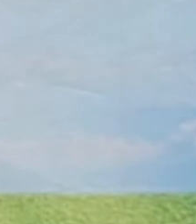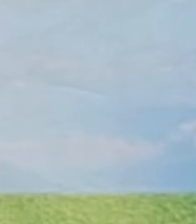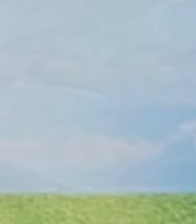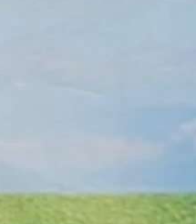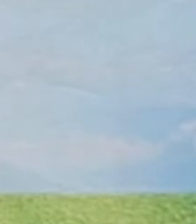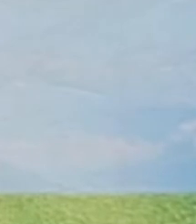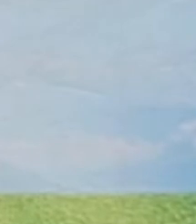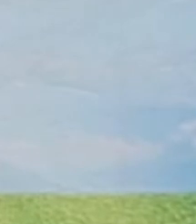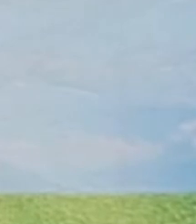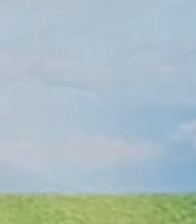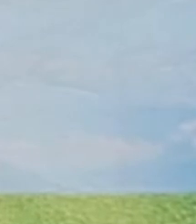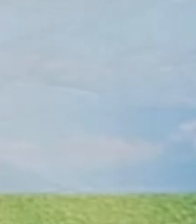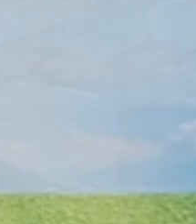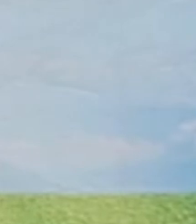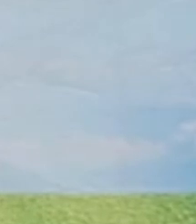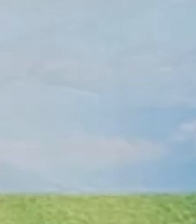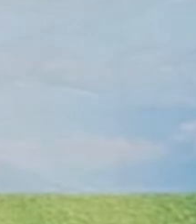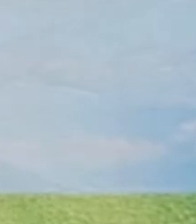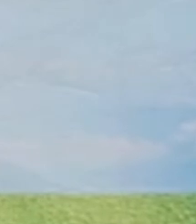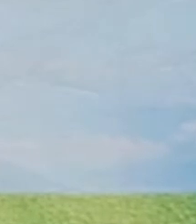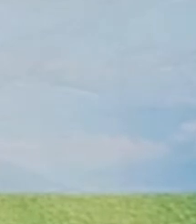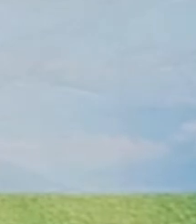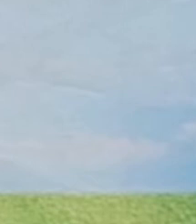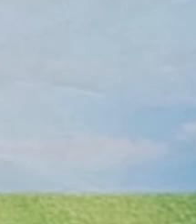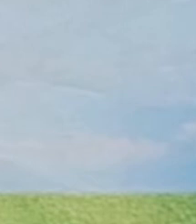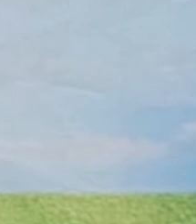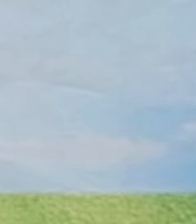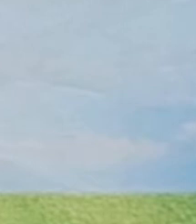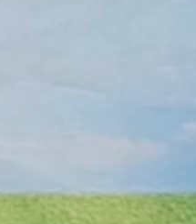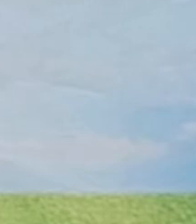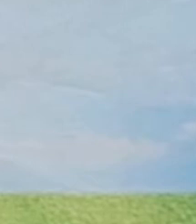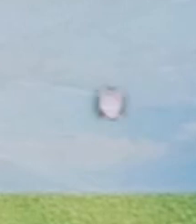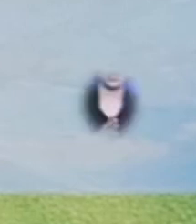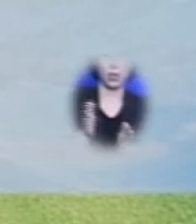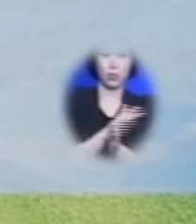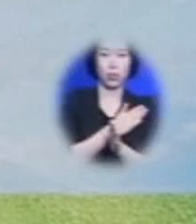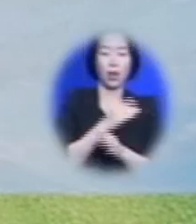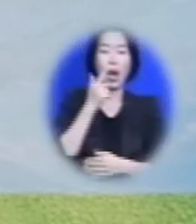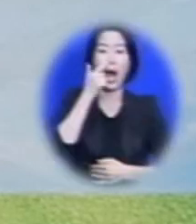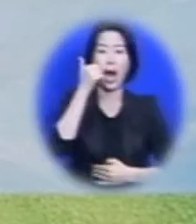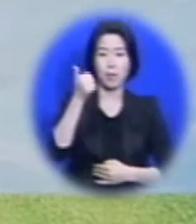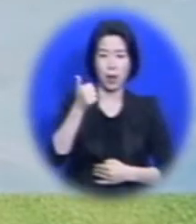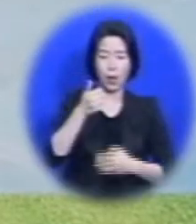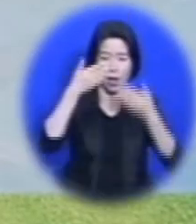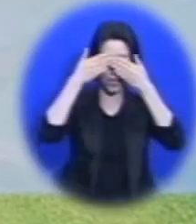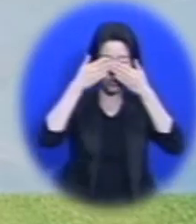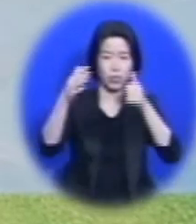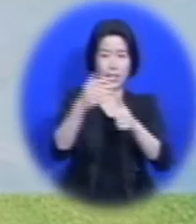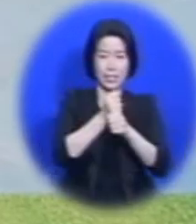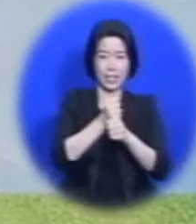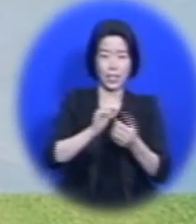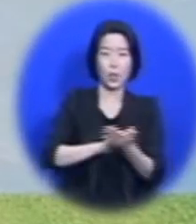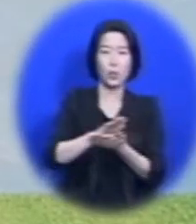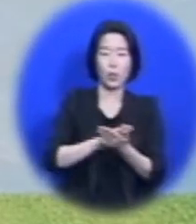하셨어요. 둘째 아들이 이제 막 걸음마를 배울 때 아빠와 술래잡기 놀이를 그렇게